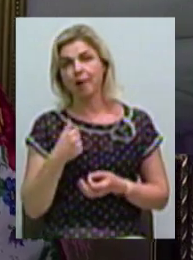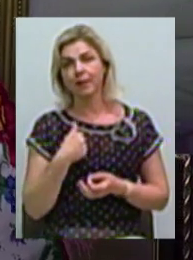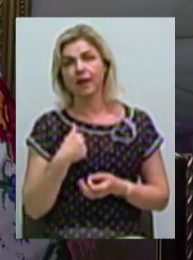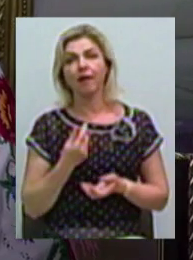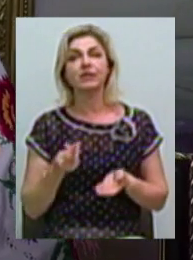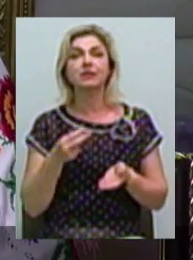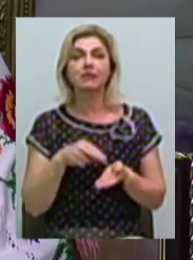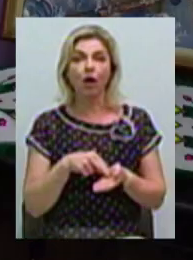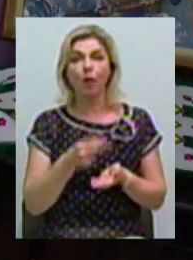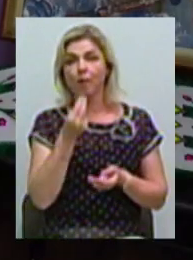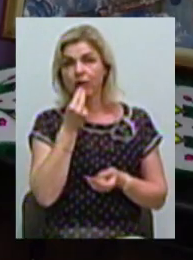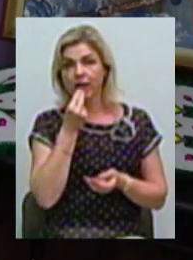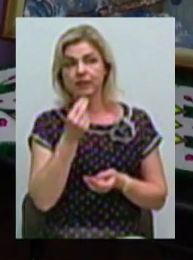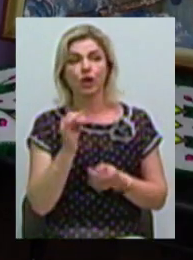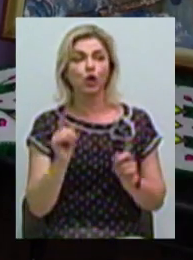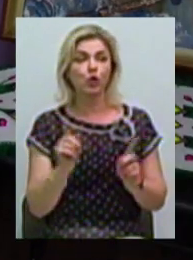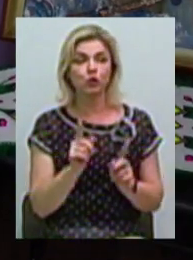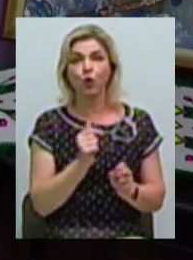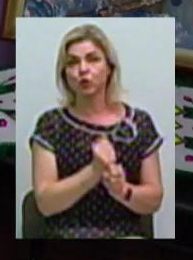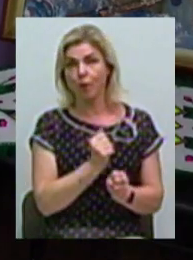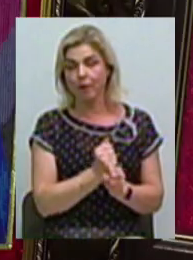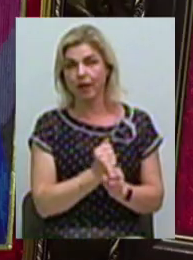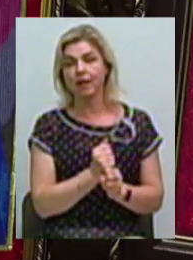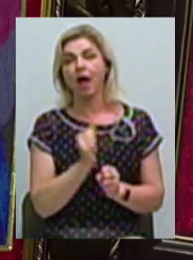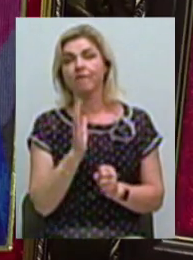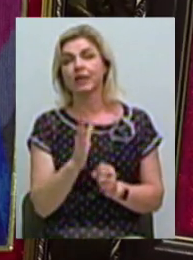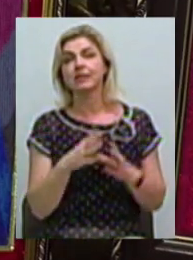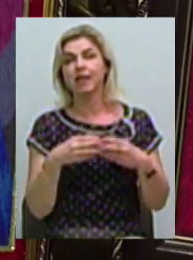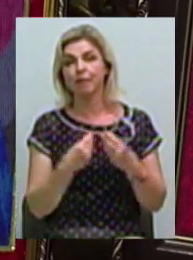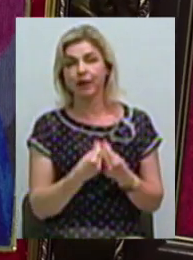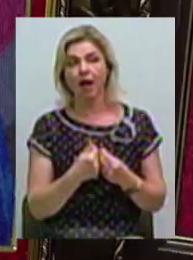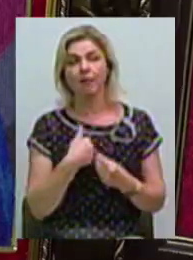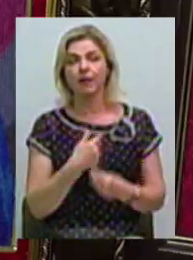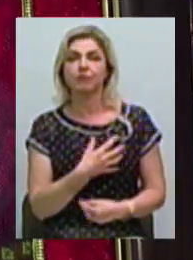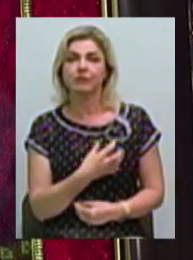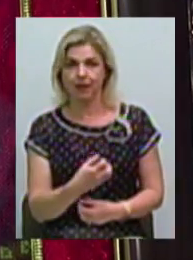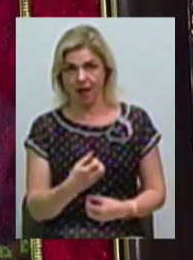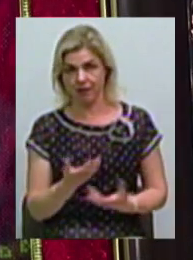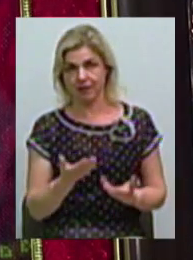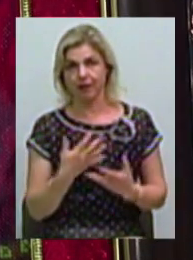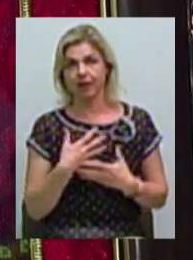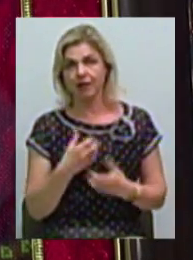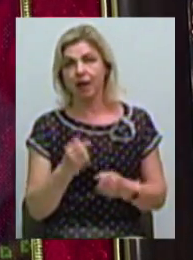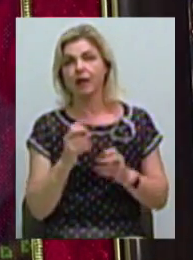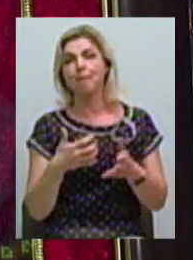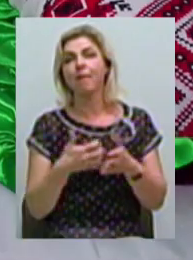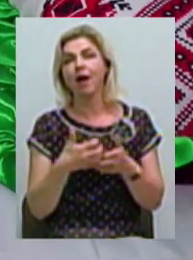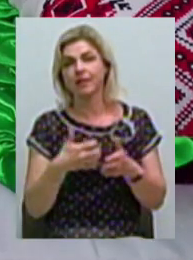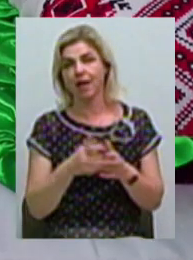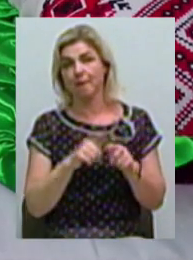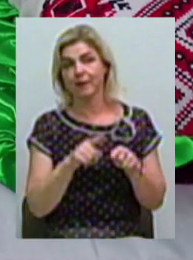встаю поїсти або що-то там зробити. У сім'ї мене прямо тяне. Тяне як магнітом, щоб